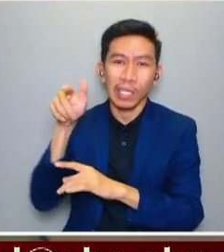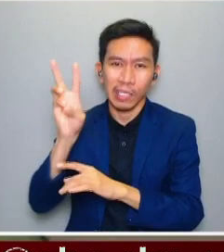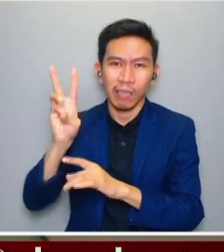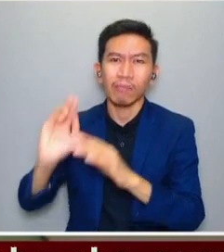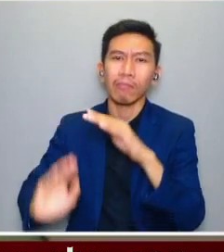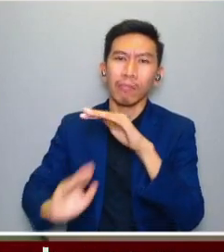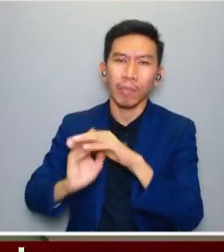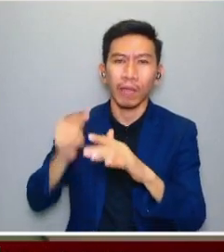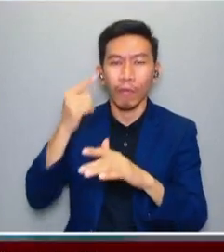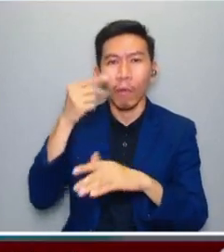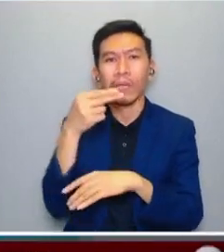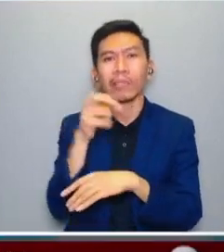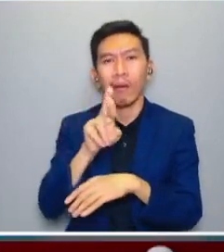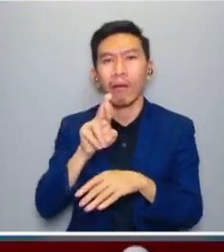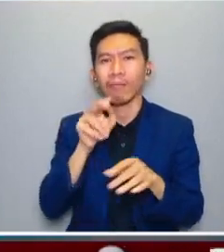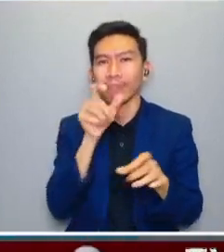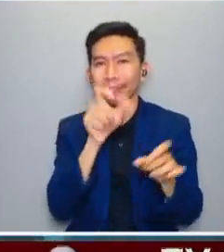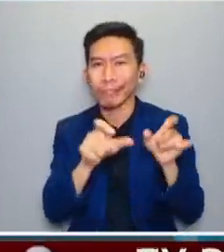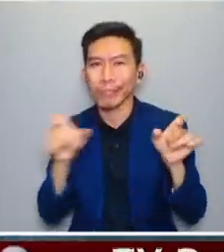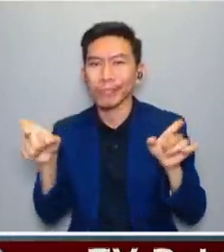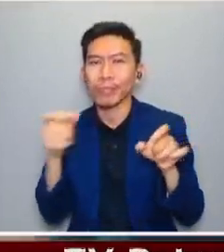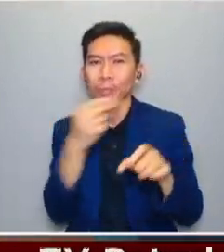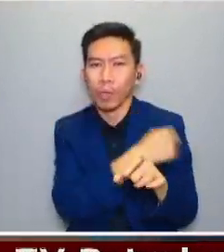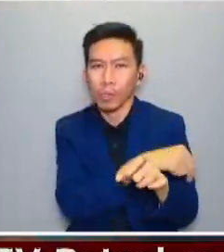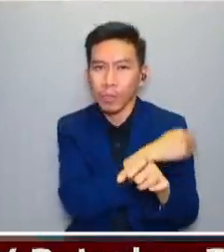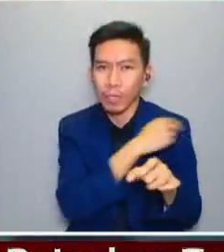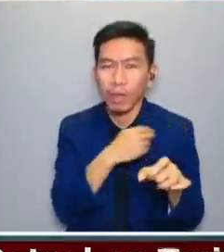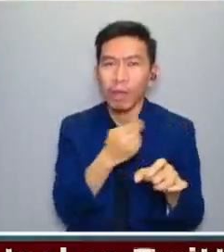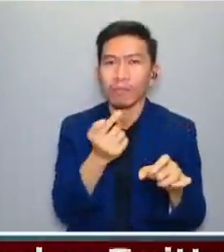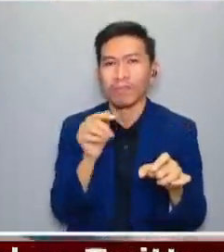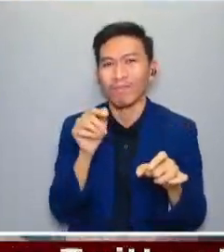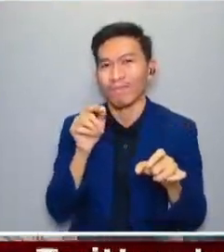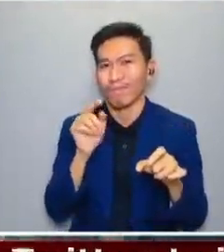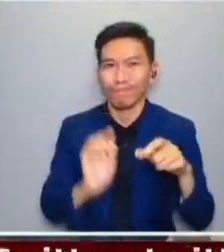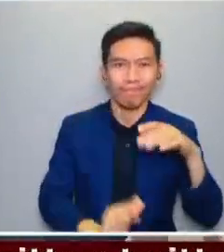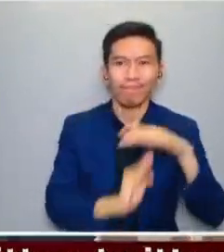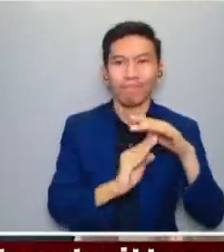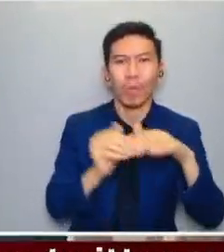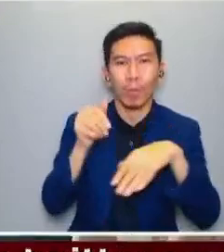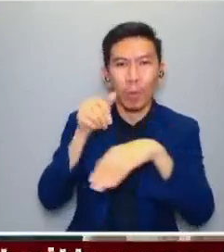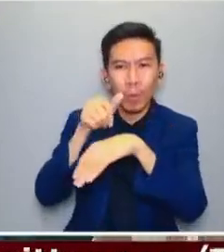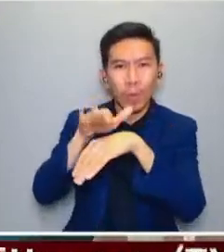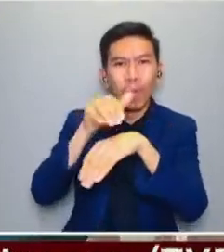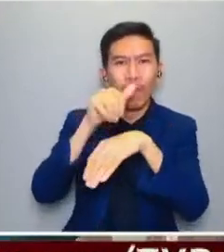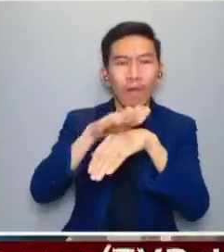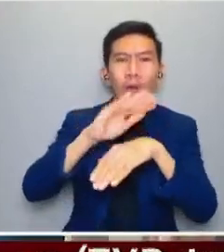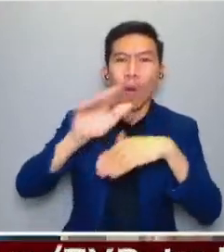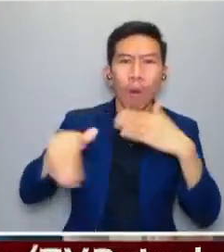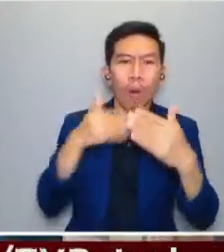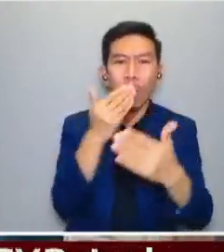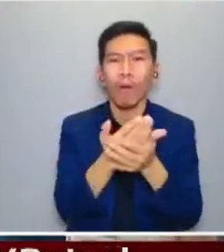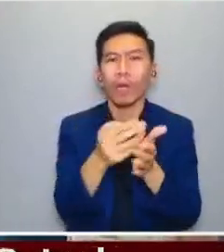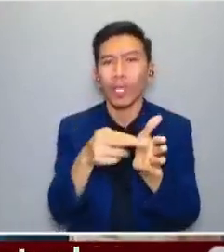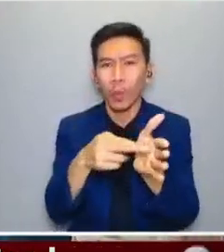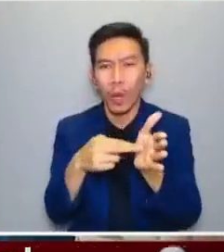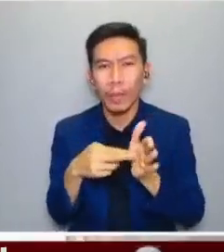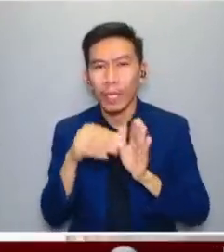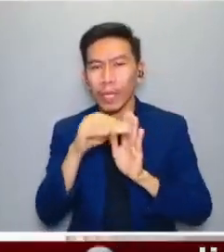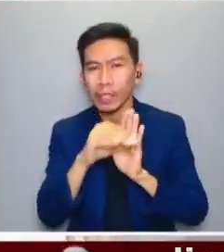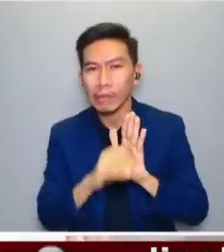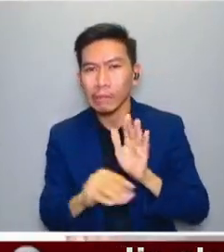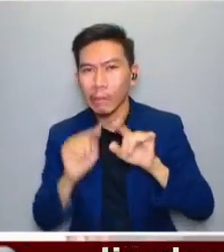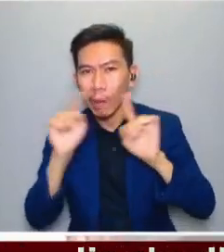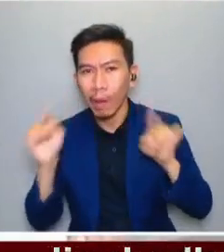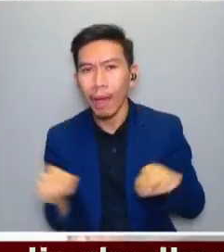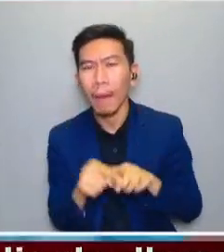HR personnel ng mga ospital at pasilidad para maibigay lahat ng requirements at listahan ng mga healthcare workers.